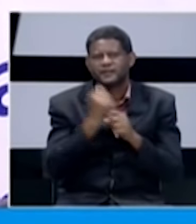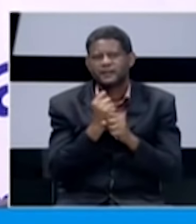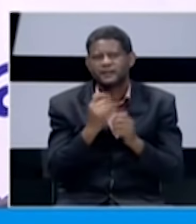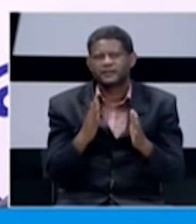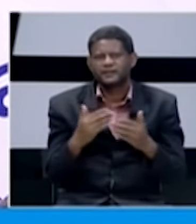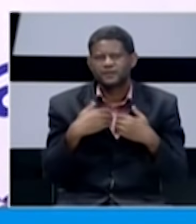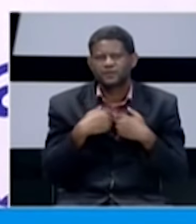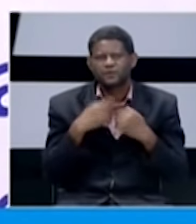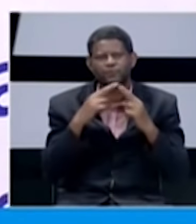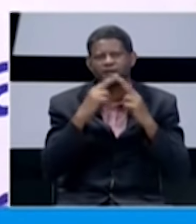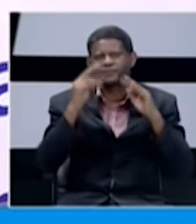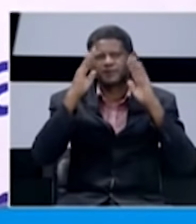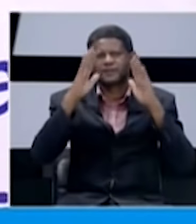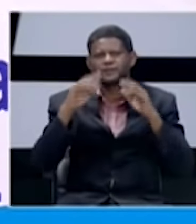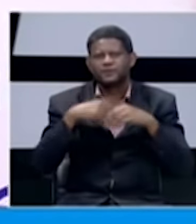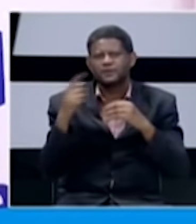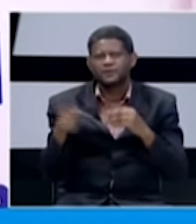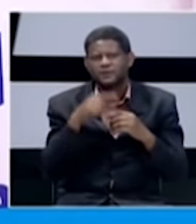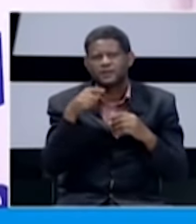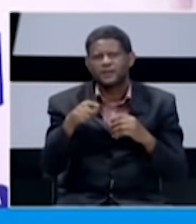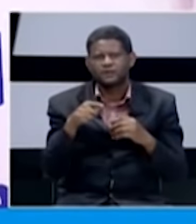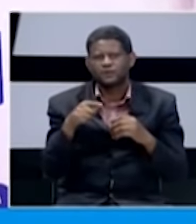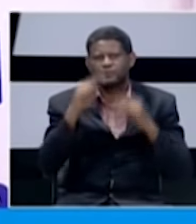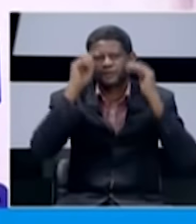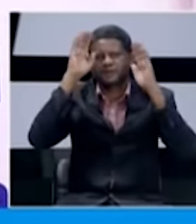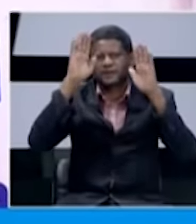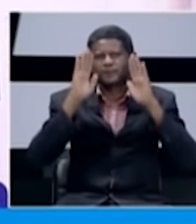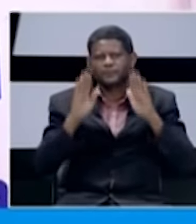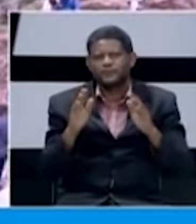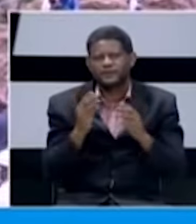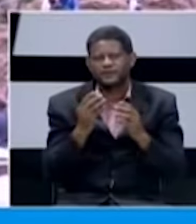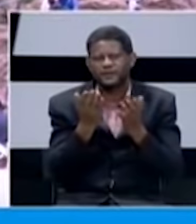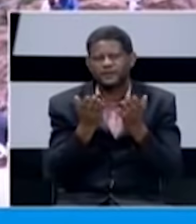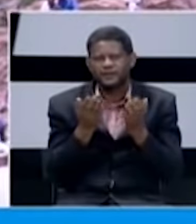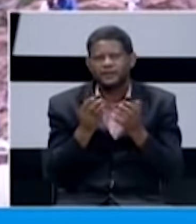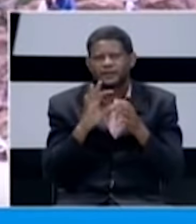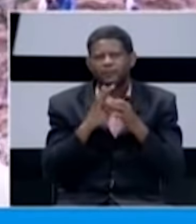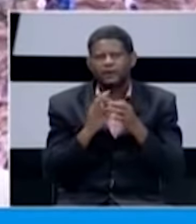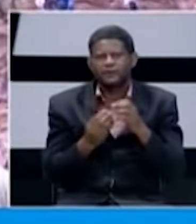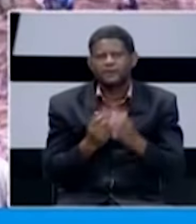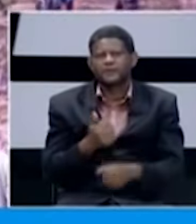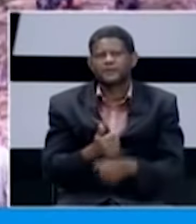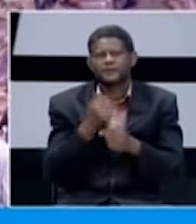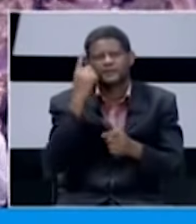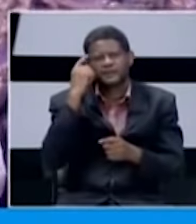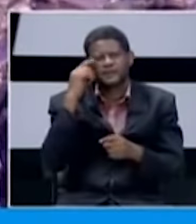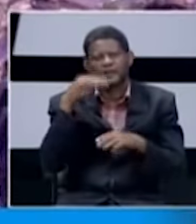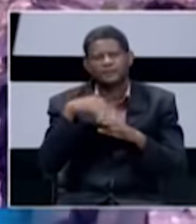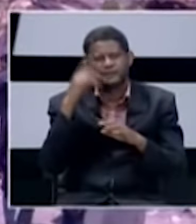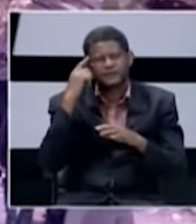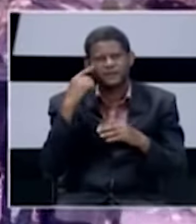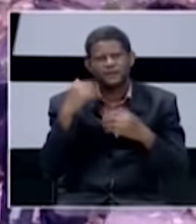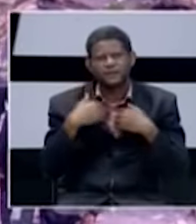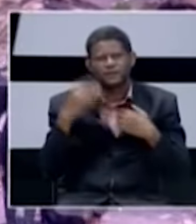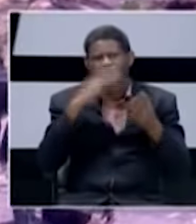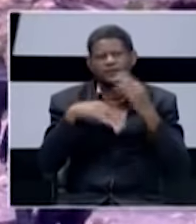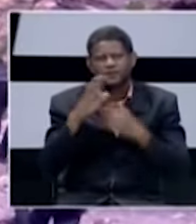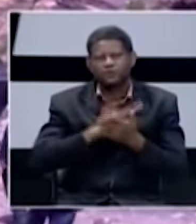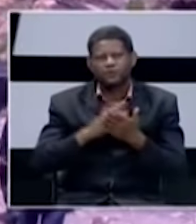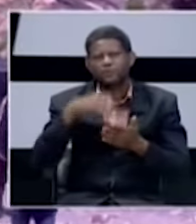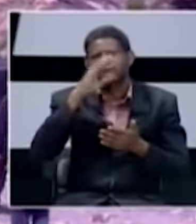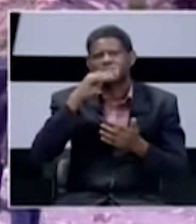ዝኾነ ንዓቶም ንኣዳይ ክቕርብ ይደሊ ማለት እዩ ማሕበራዊ ረድኤት ትግራይ ኣብ ትግራይ ዘሎ ፀገም ፅሩይ መስተ ማይ ንምቅላል